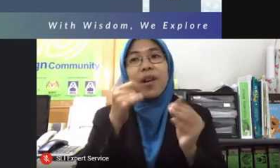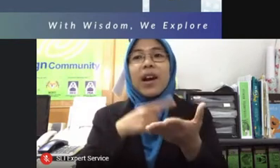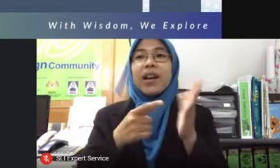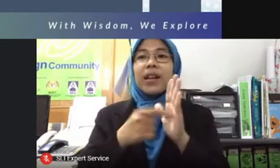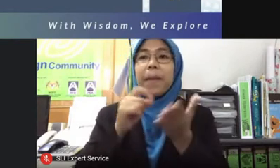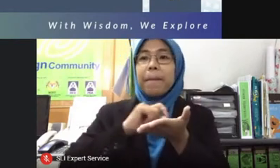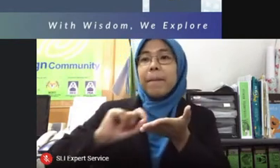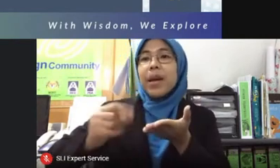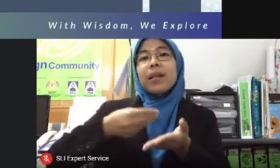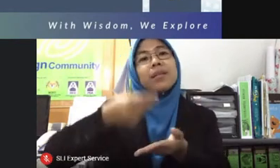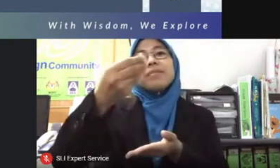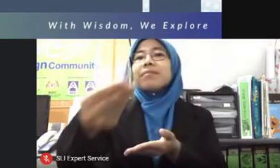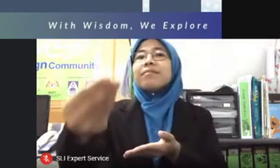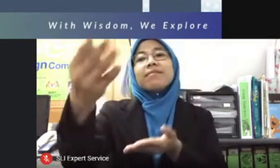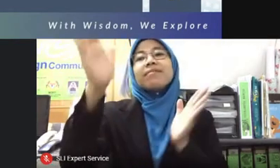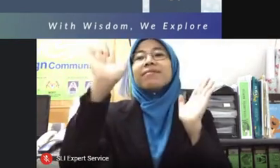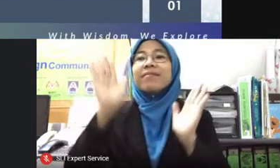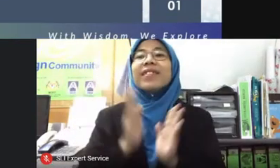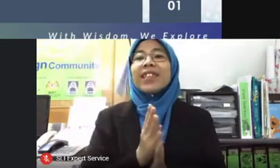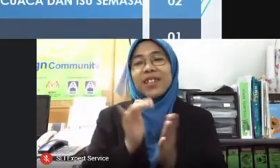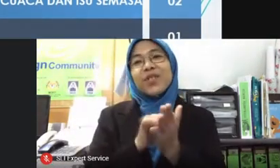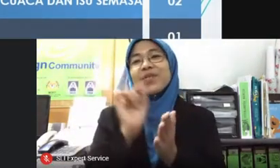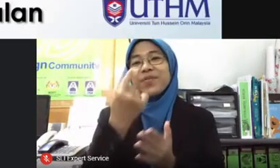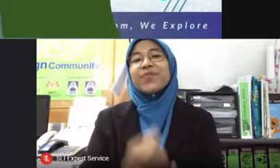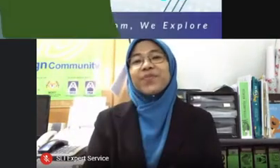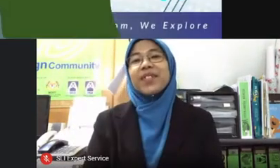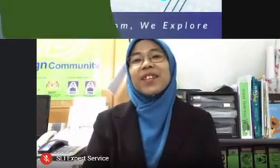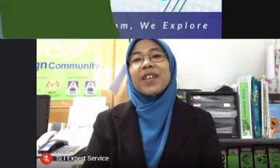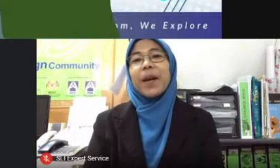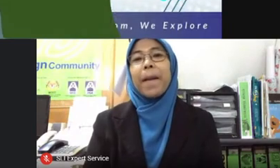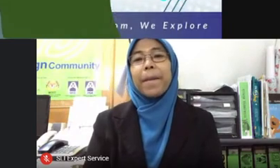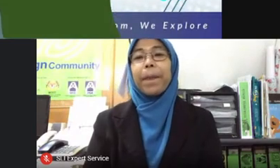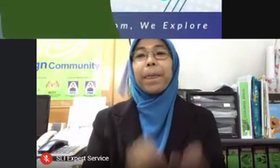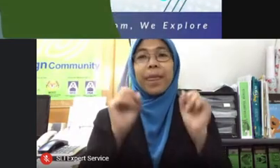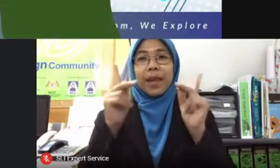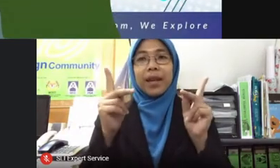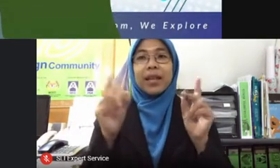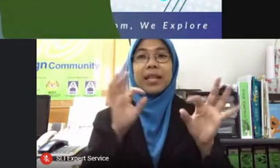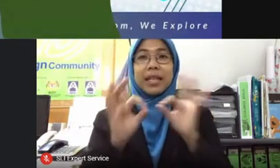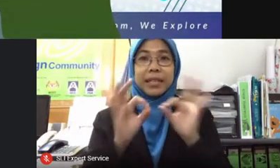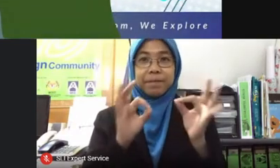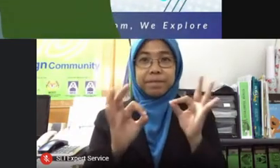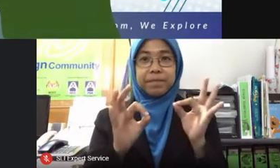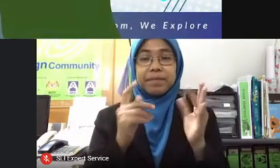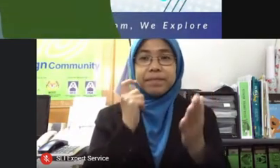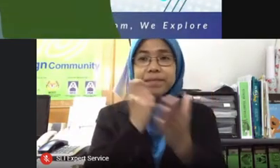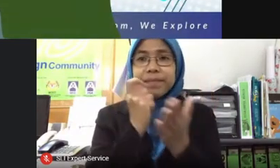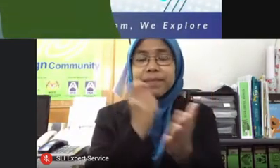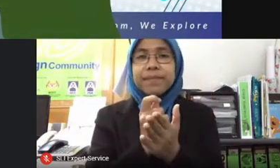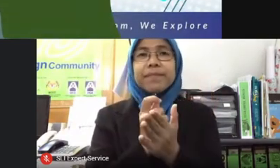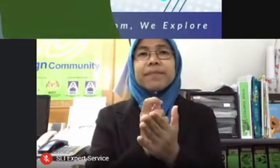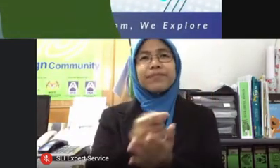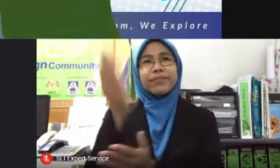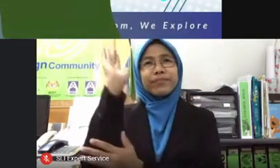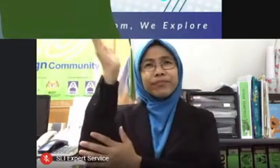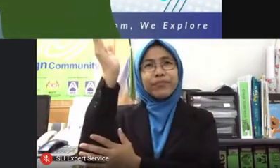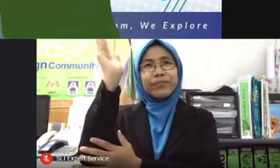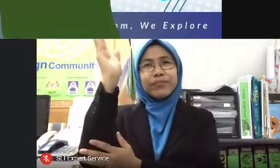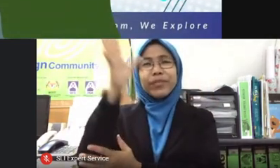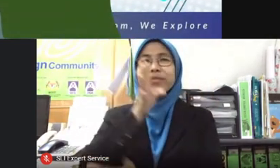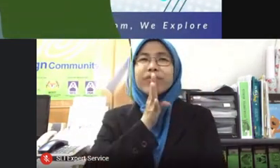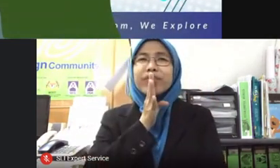ke, kita bagi dia. Okay, lebih kurang macam tu lah. Hargai, Okey, sekiranya tiba-tiba tengah kita bercakap,